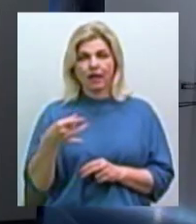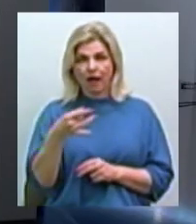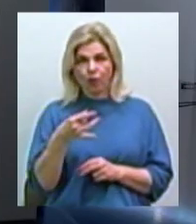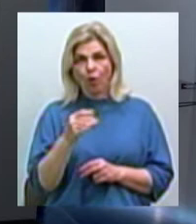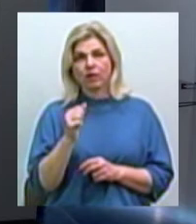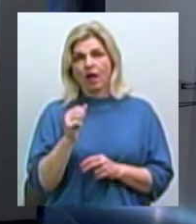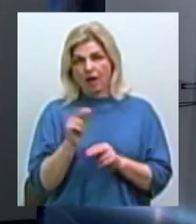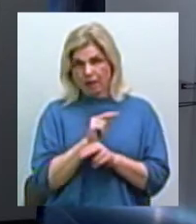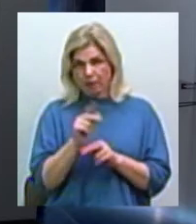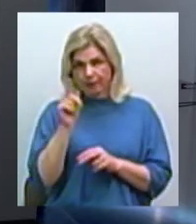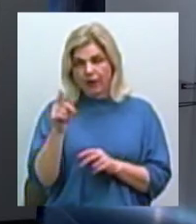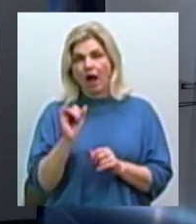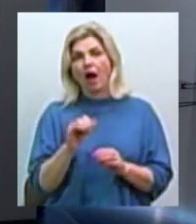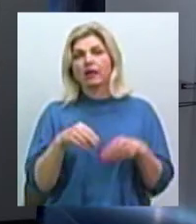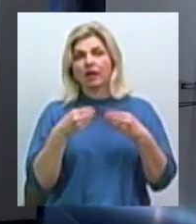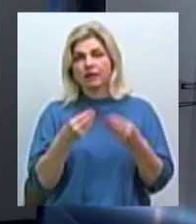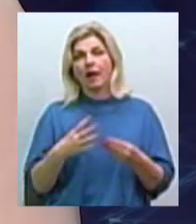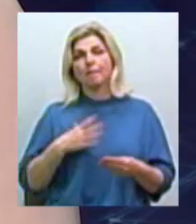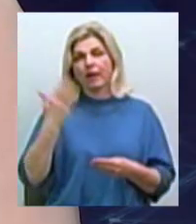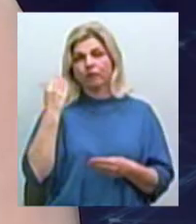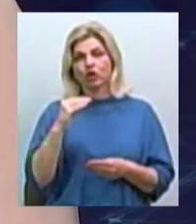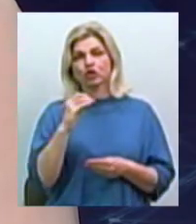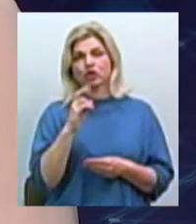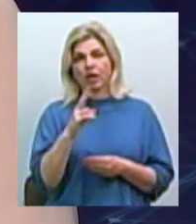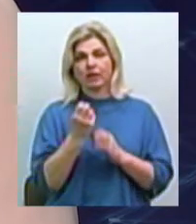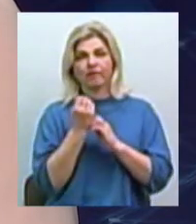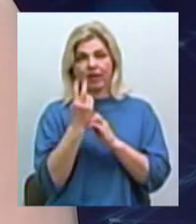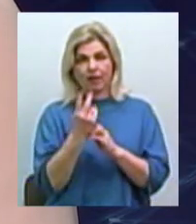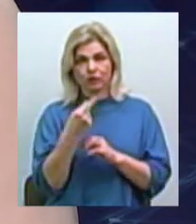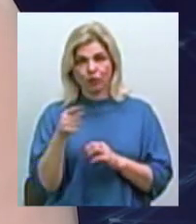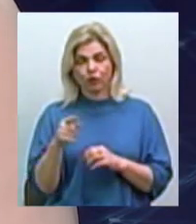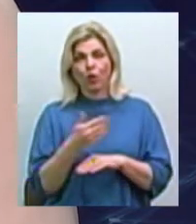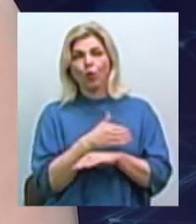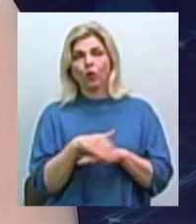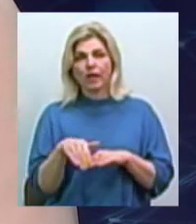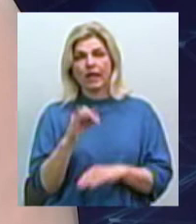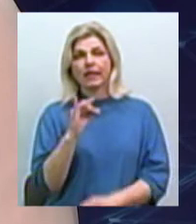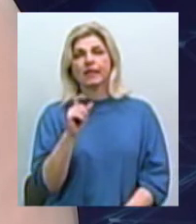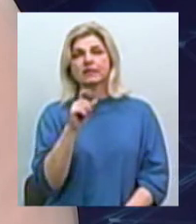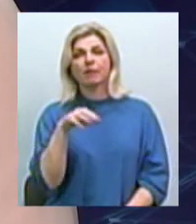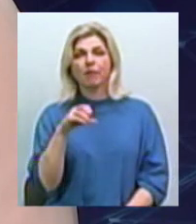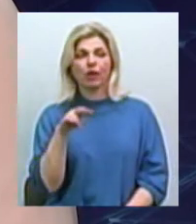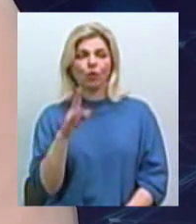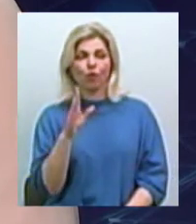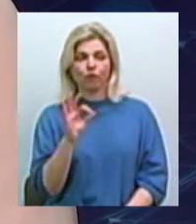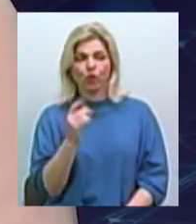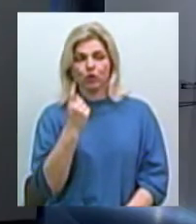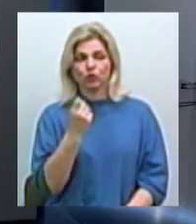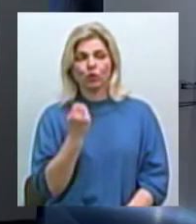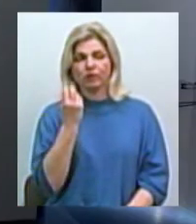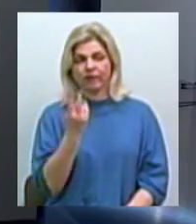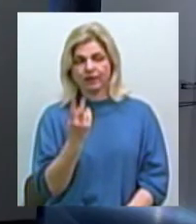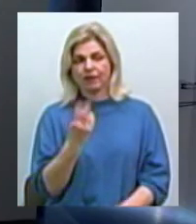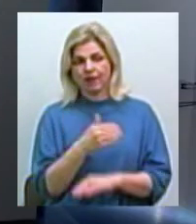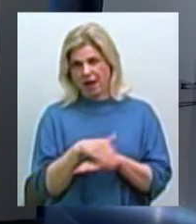довідки ЖЕК, бувший ЖЕК 12, на архітектора Ізмалкова 112, по-моєму.